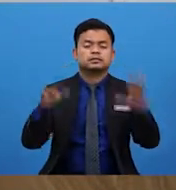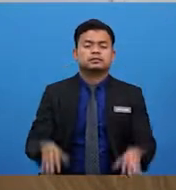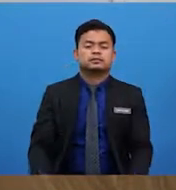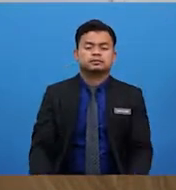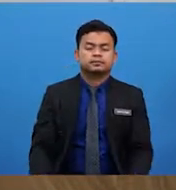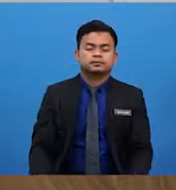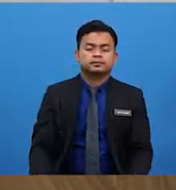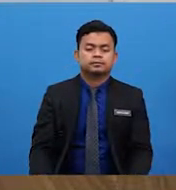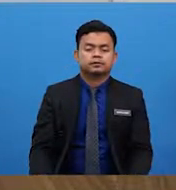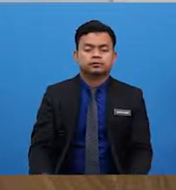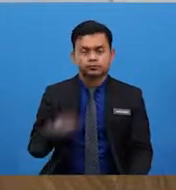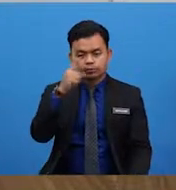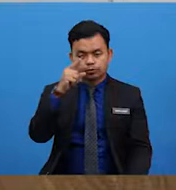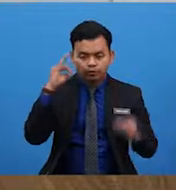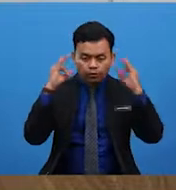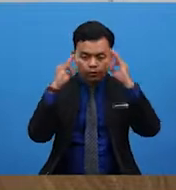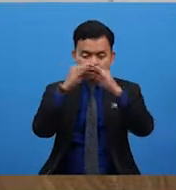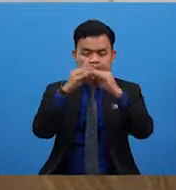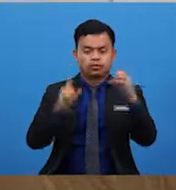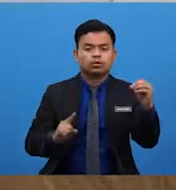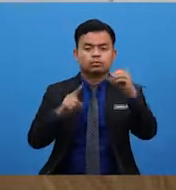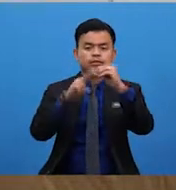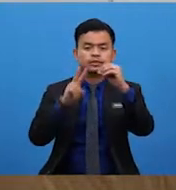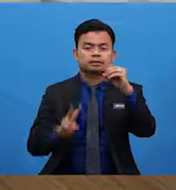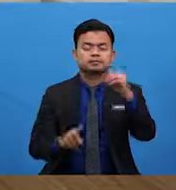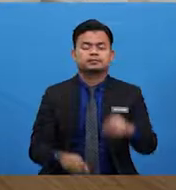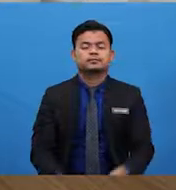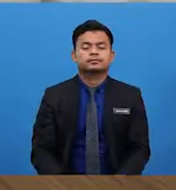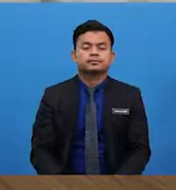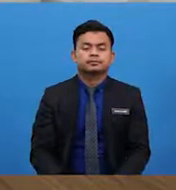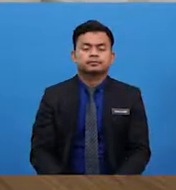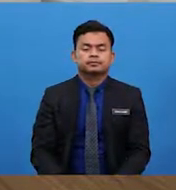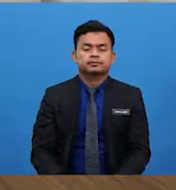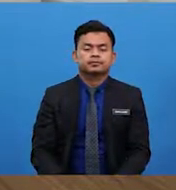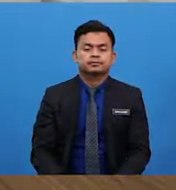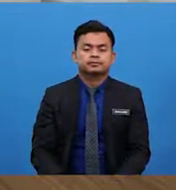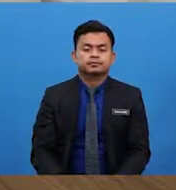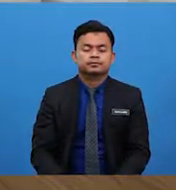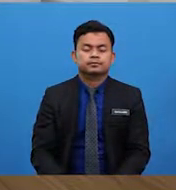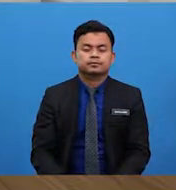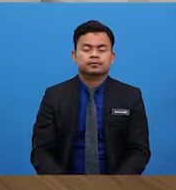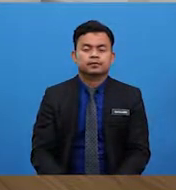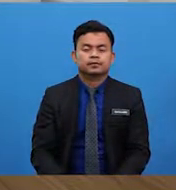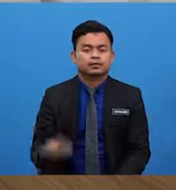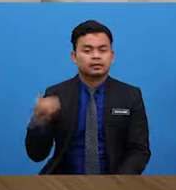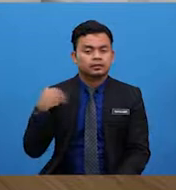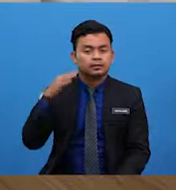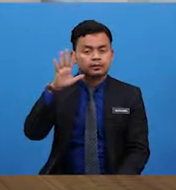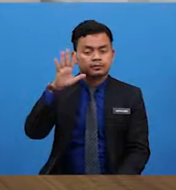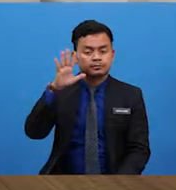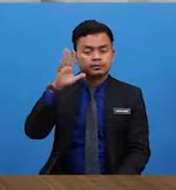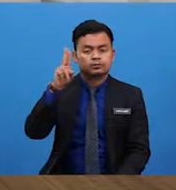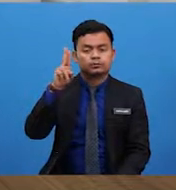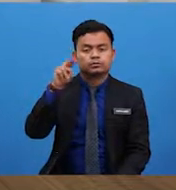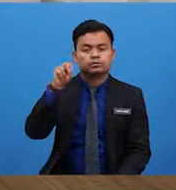fokus kepada obyeknya ini diberi pencahayaan dong tadi kita tahu dalam tua di ususnya delima dana salah